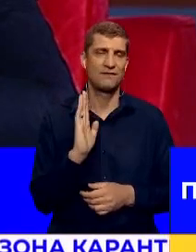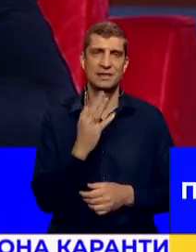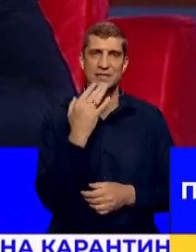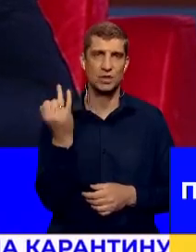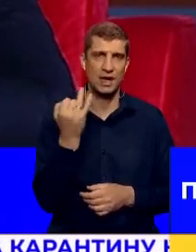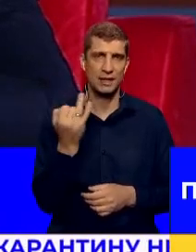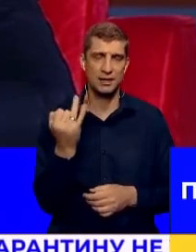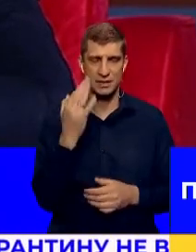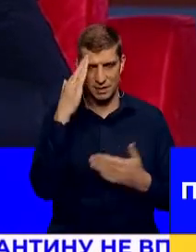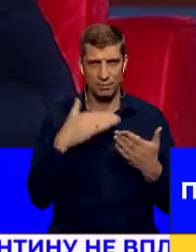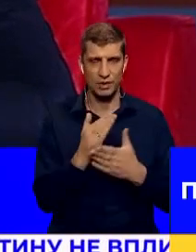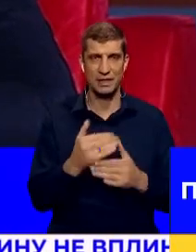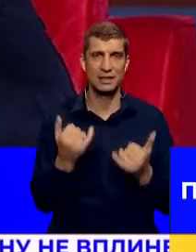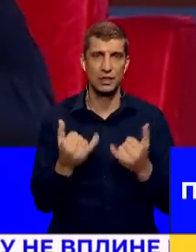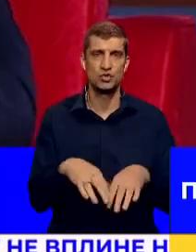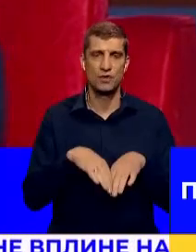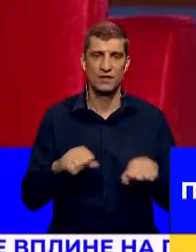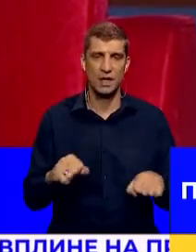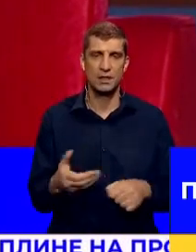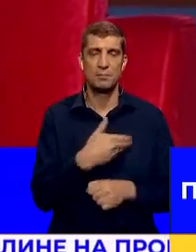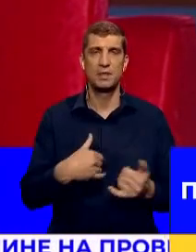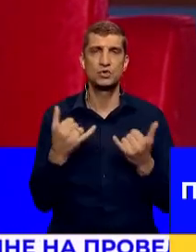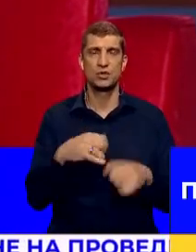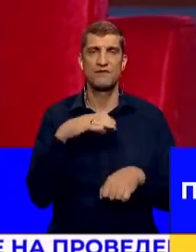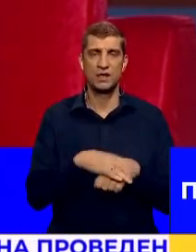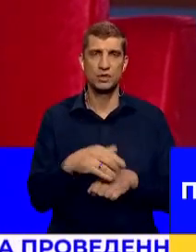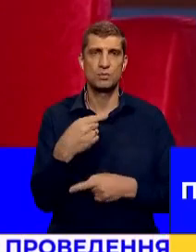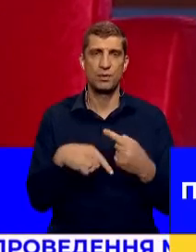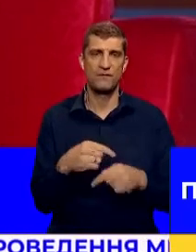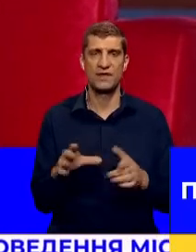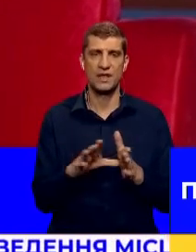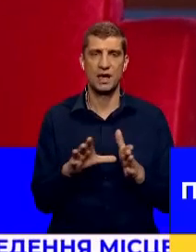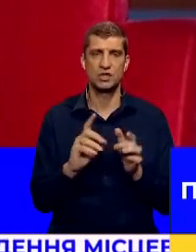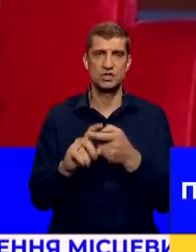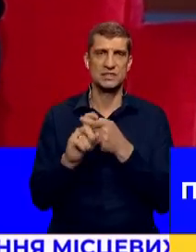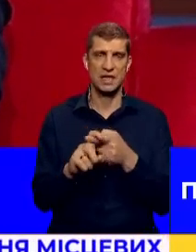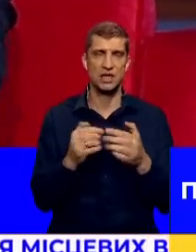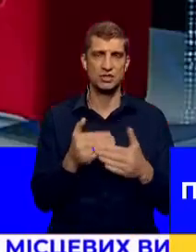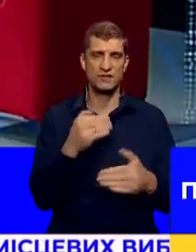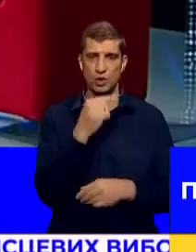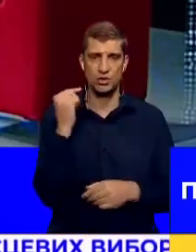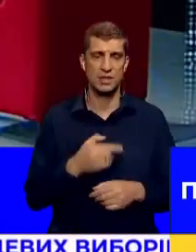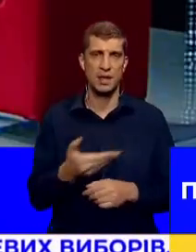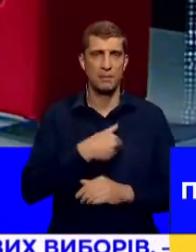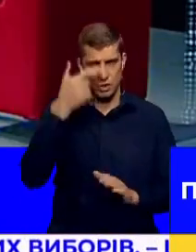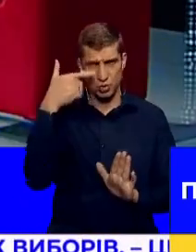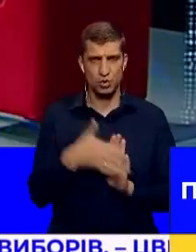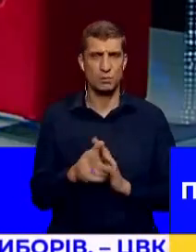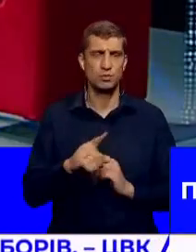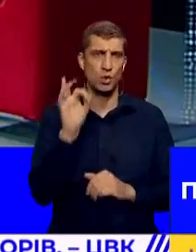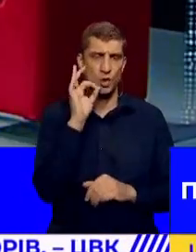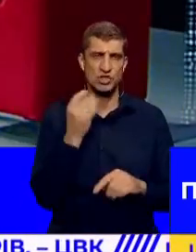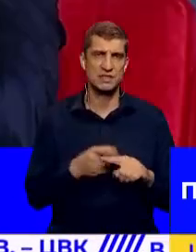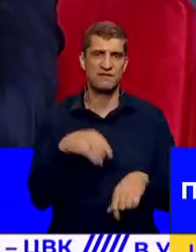національних інтересах політики нинішньої влади, ми сьогодні фактично повернулись в енергетичну залежність від Росії. Ми ж розуміємо, що Лукашенко –